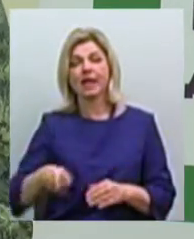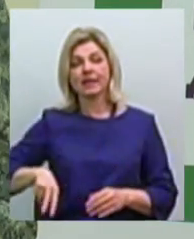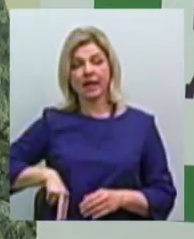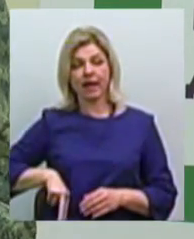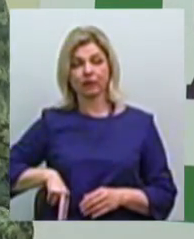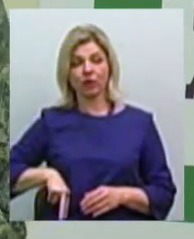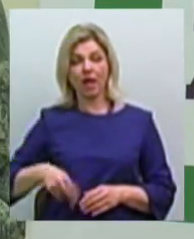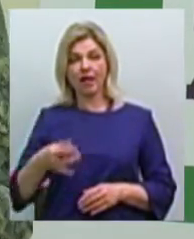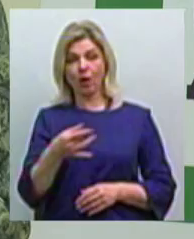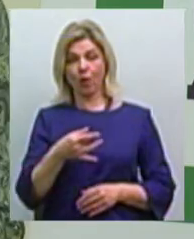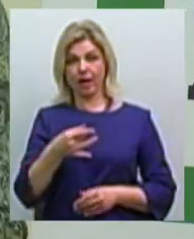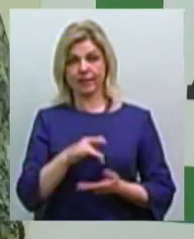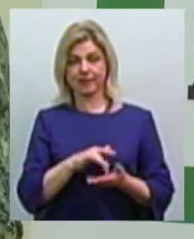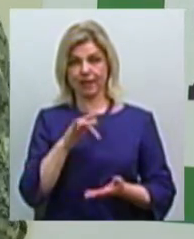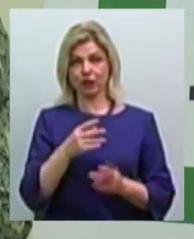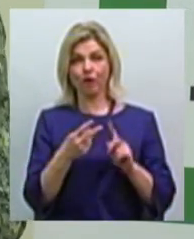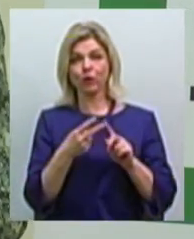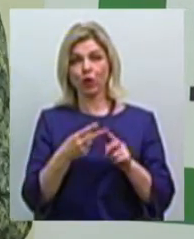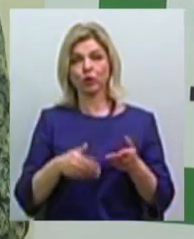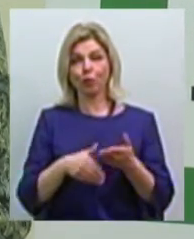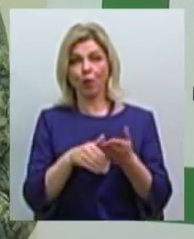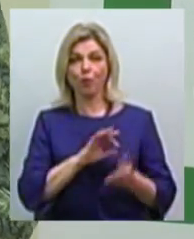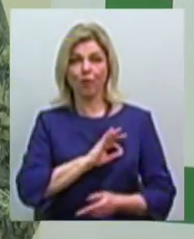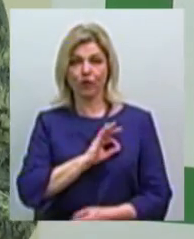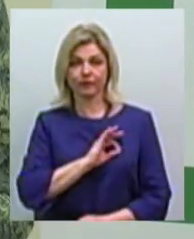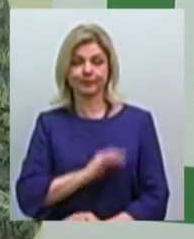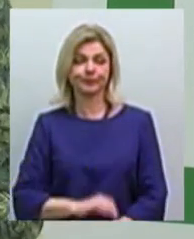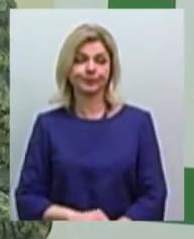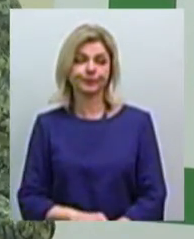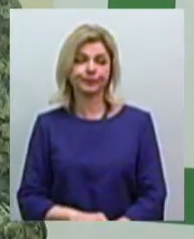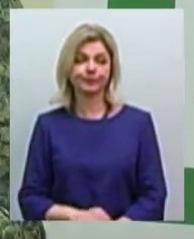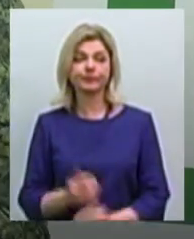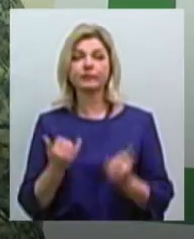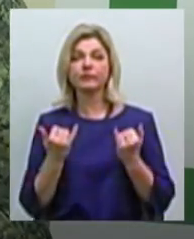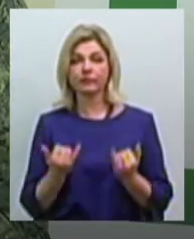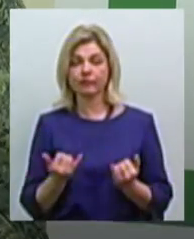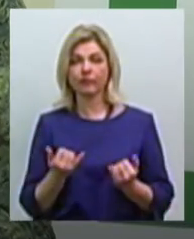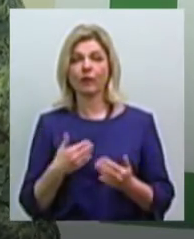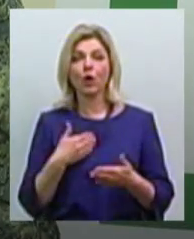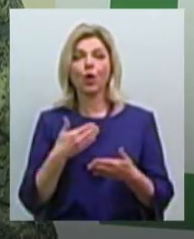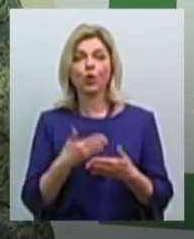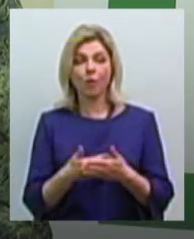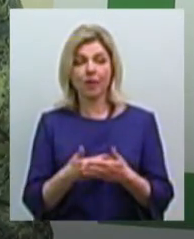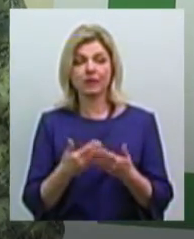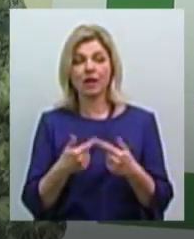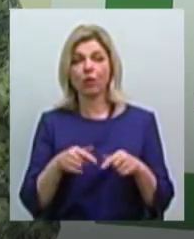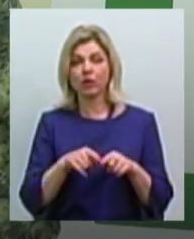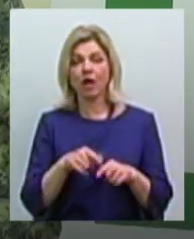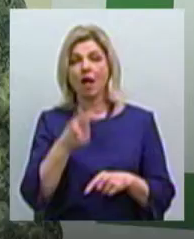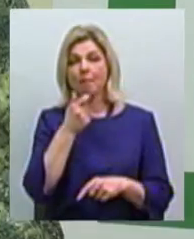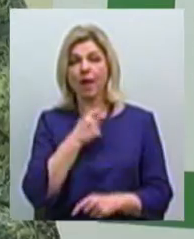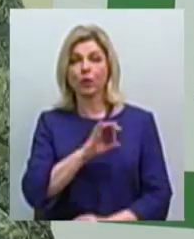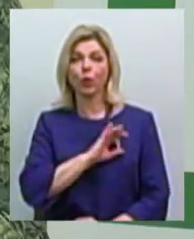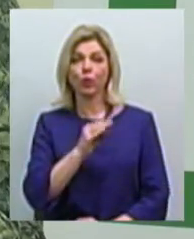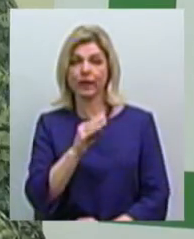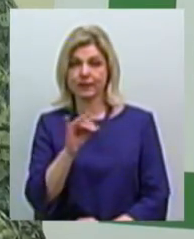надання безоплатної вторинної правової допомоги Наталія Гнатуша. На сьогоднішній день громадські радники і параюристи, вони вже є по